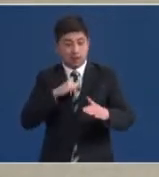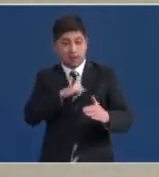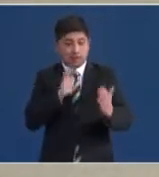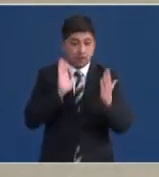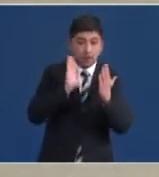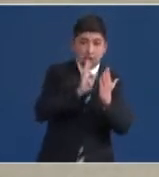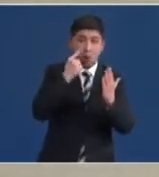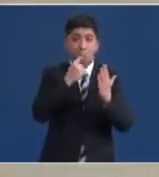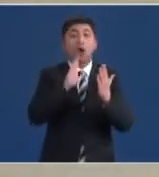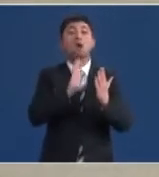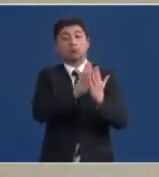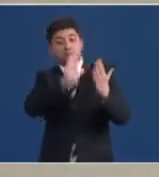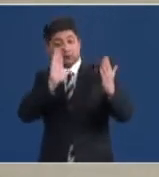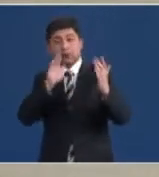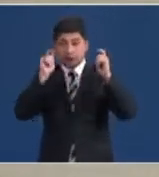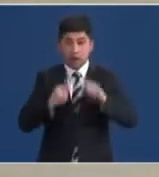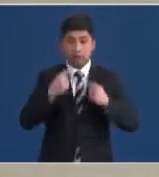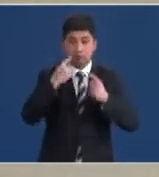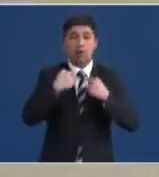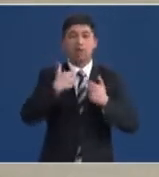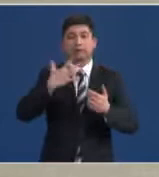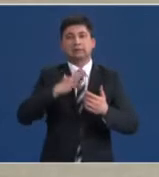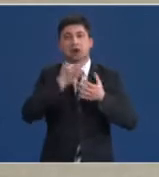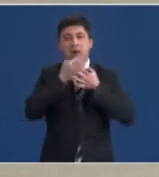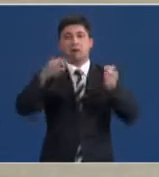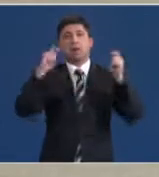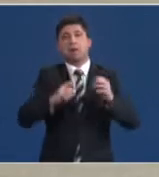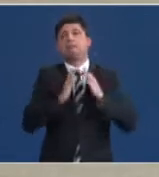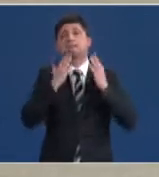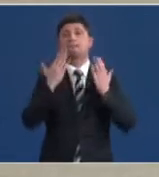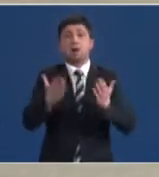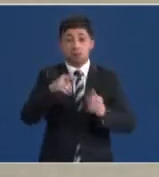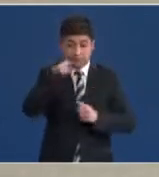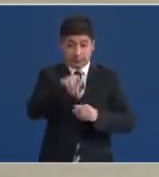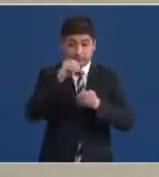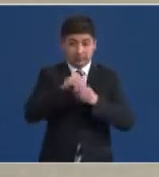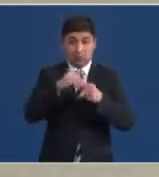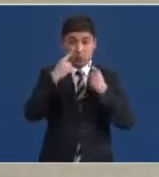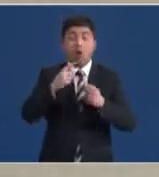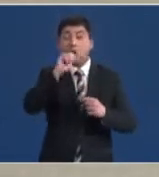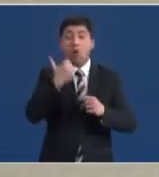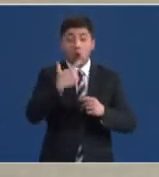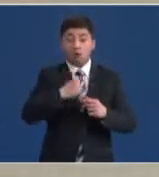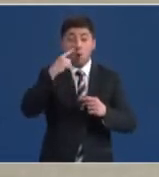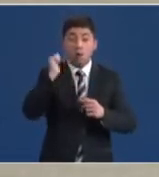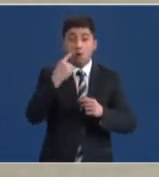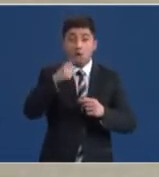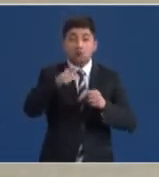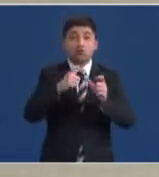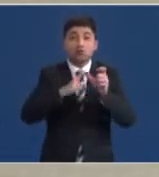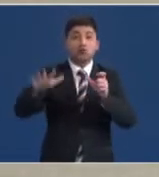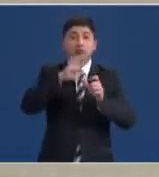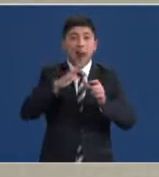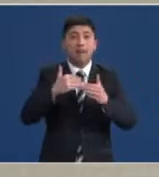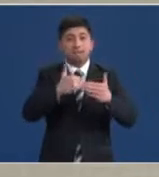Yakın mesafede bulunmalarını istiyoruz burada Özellikle bu